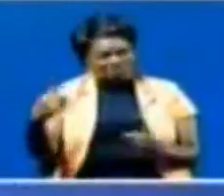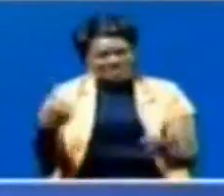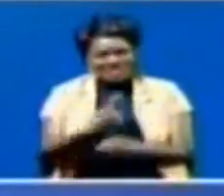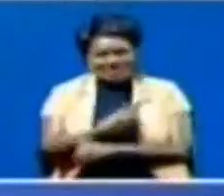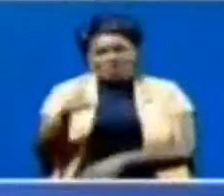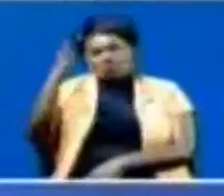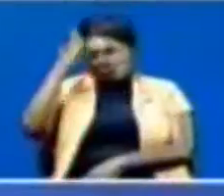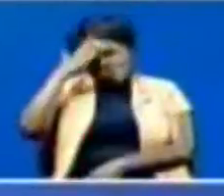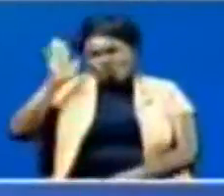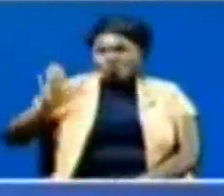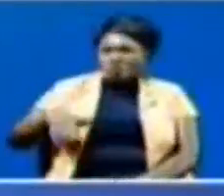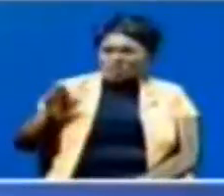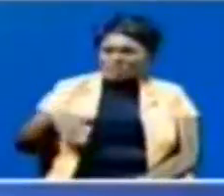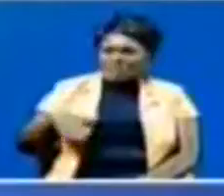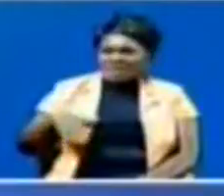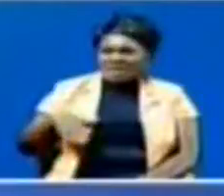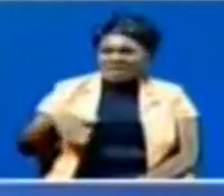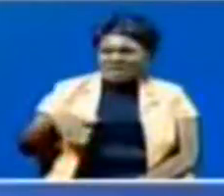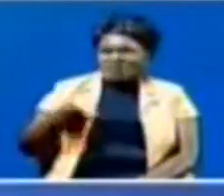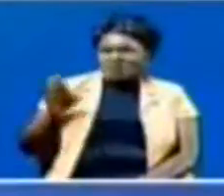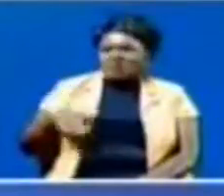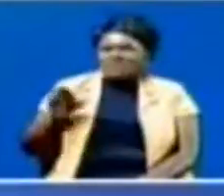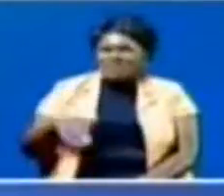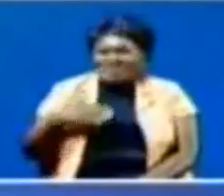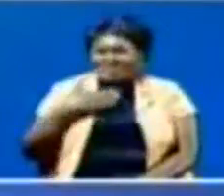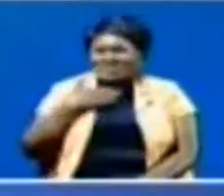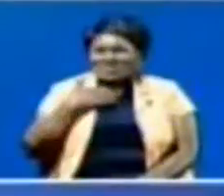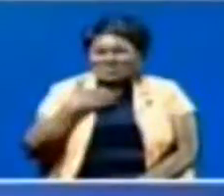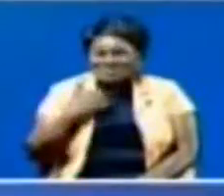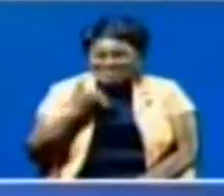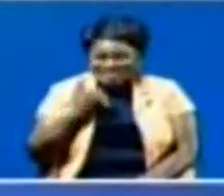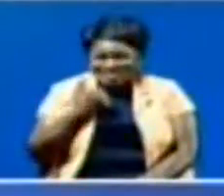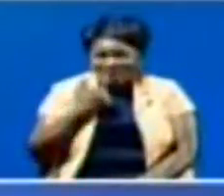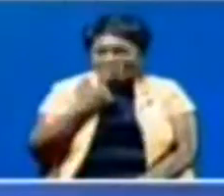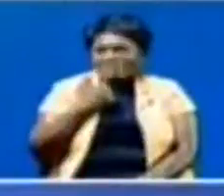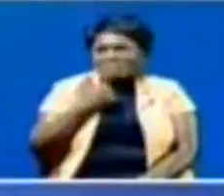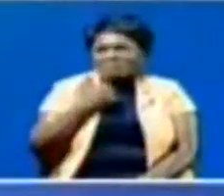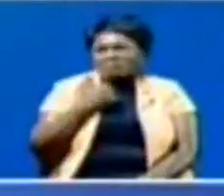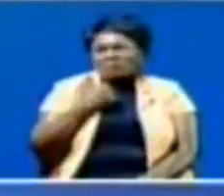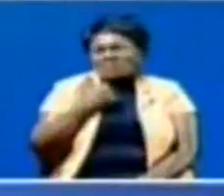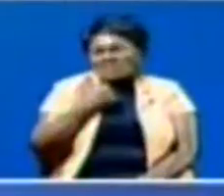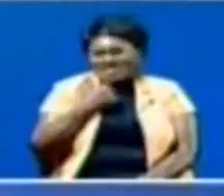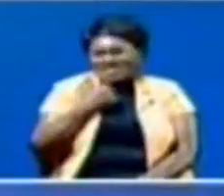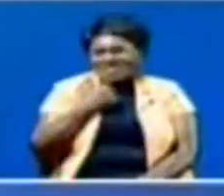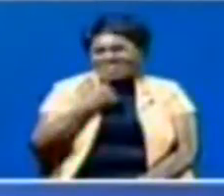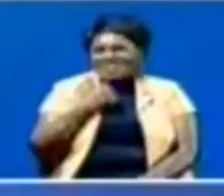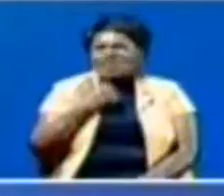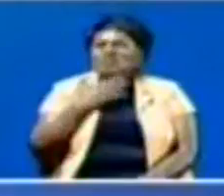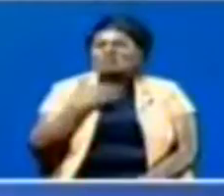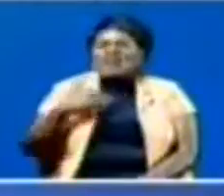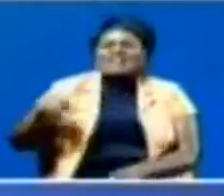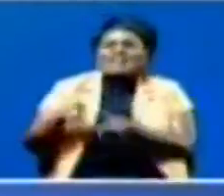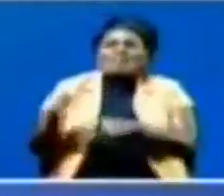sisi sasa wanawake nyinyi mna demand too much wanawake wanataka lazima viweko ni demand kwa sababu wanataka viwe kama vile